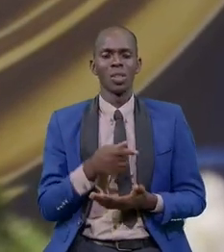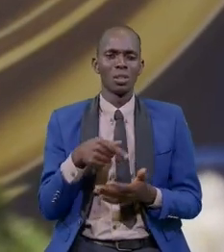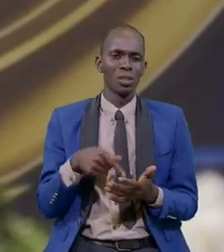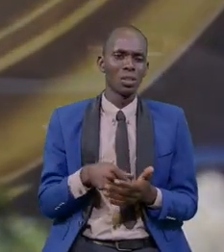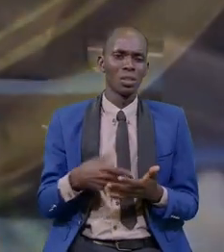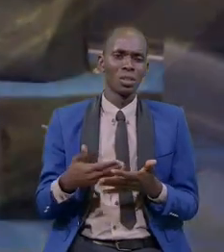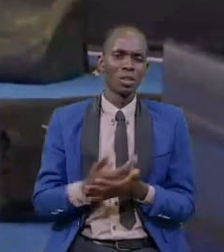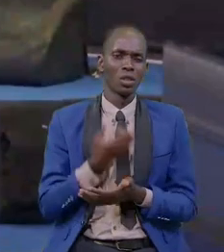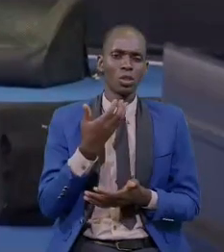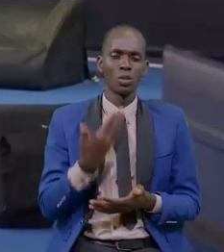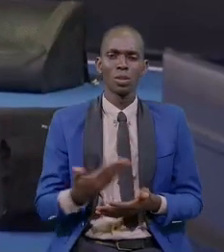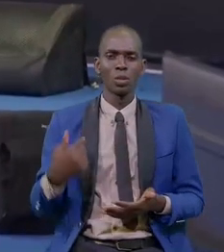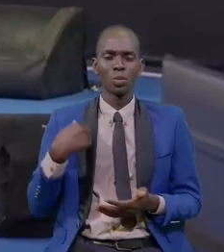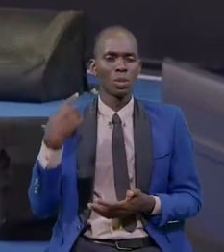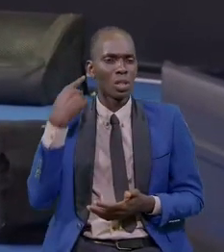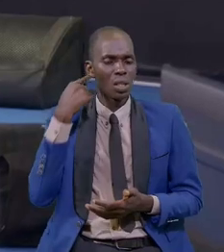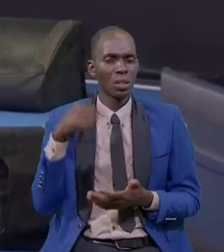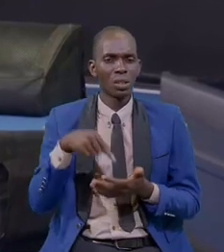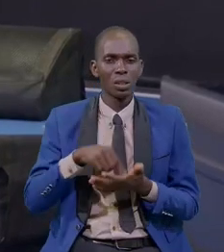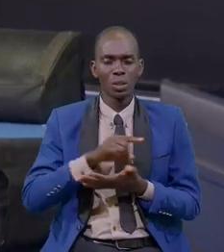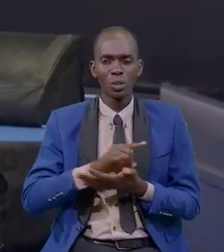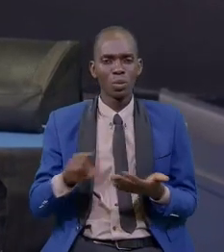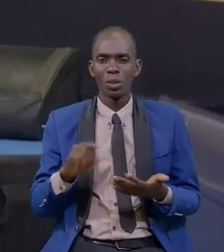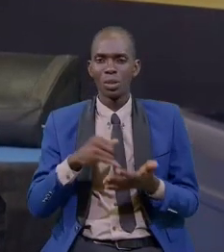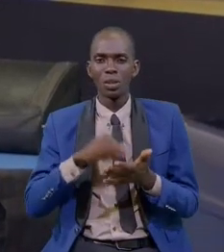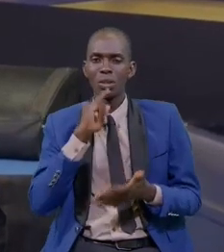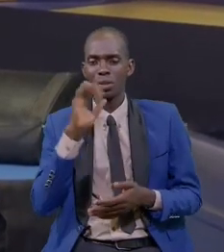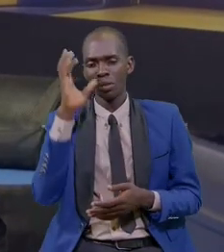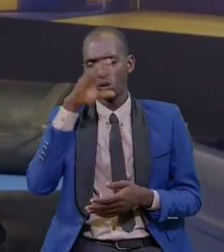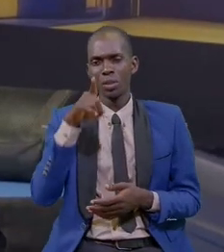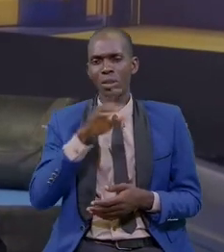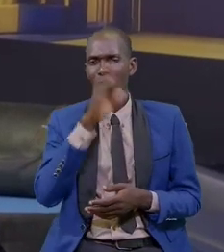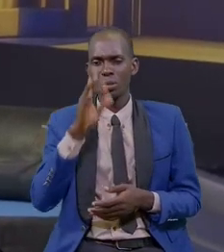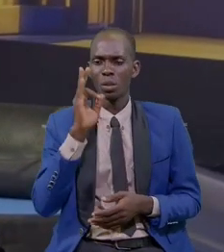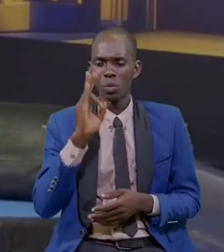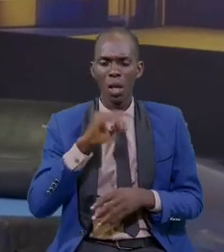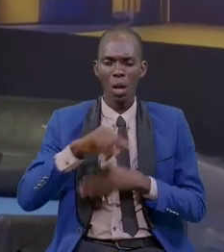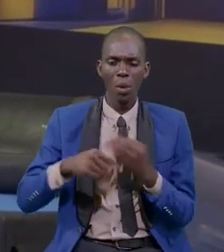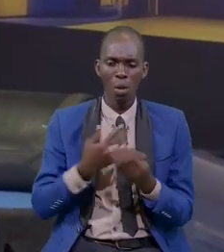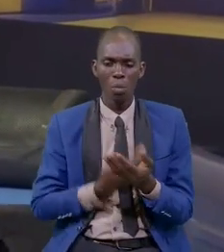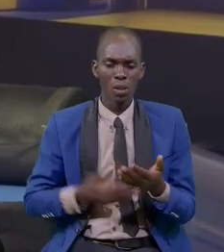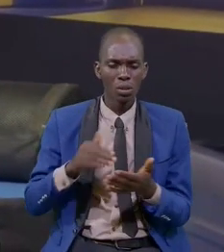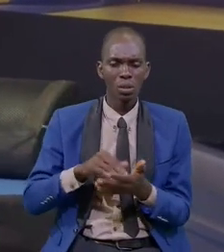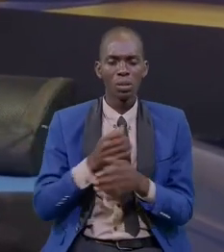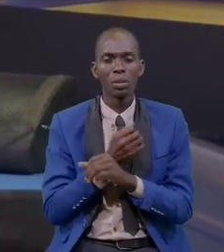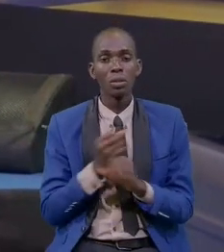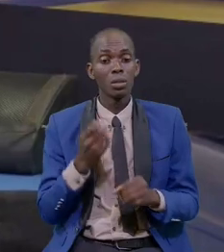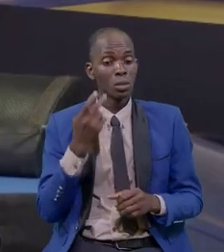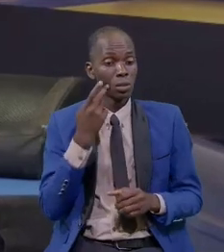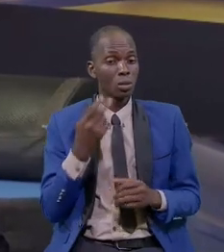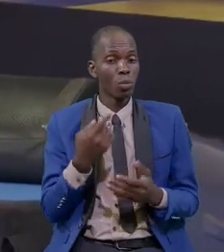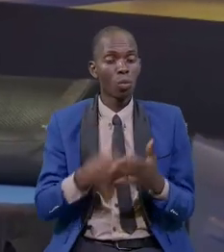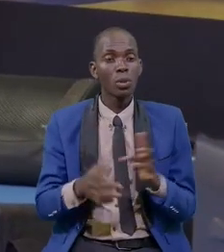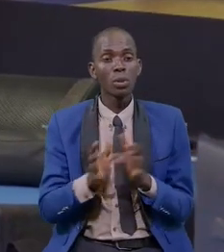cette semaine et tout cela, est-ce qu'il a même parlé de sauver? Est-ce qu'au cours de ce message, il a parlé du salut même? Regardez, Jésus ici n'a pas parlé du